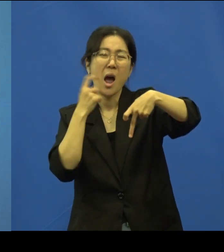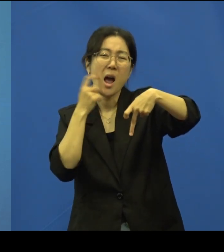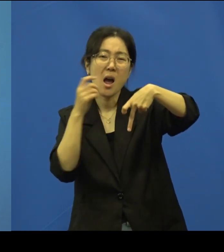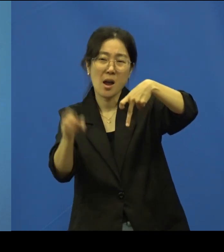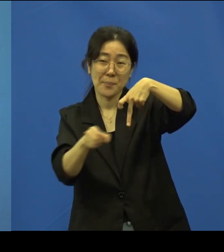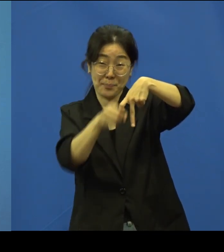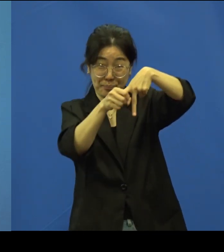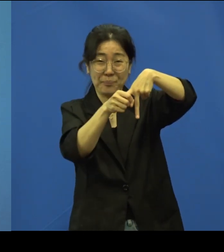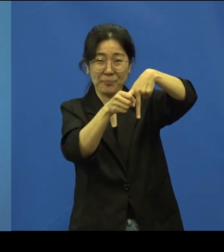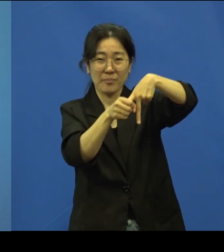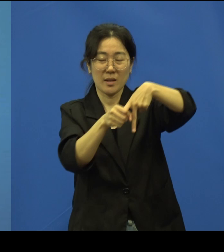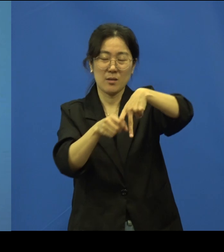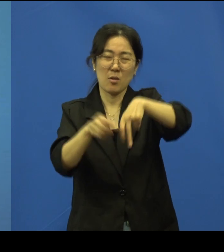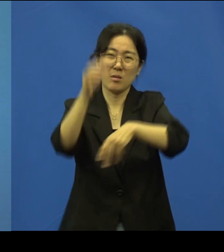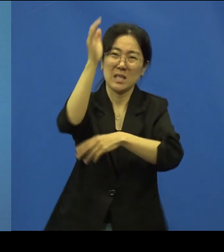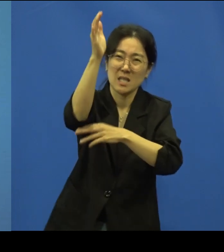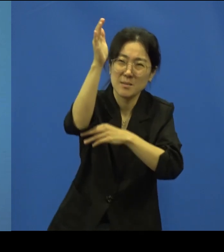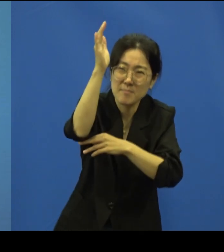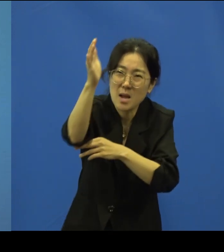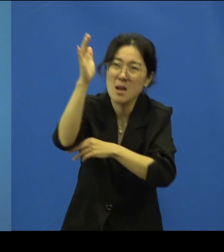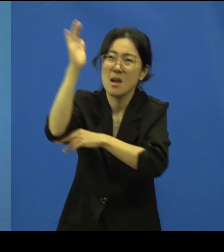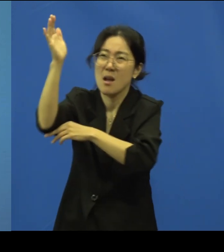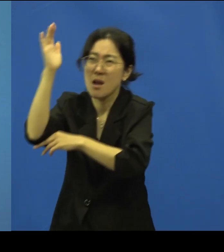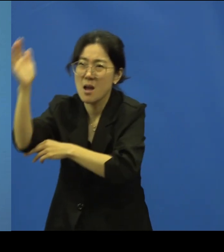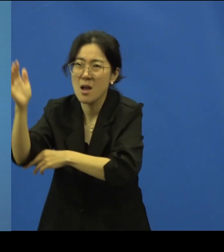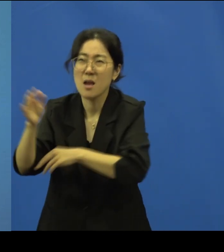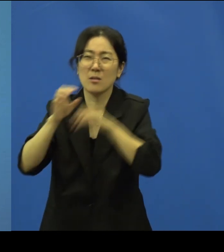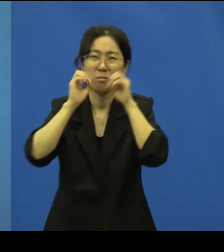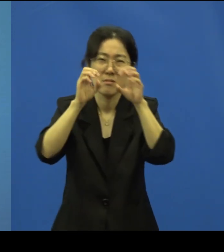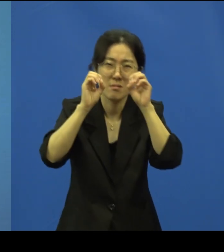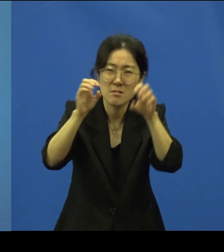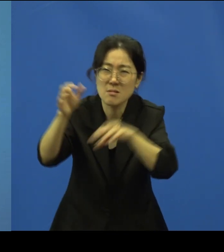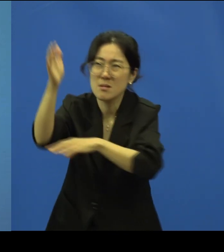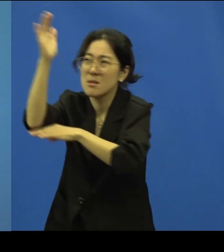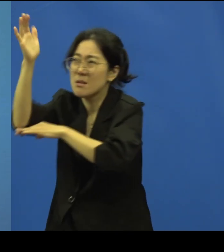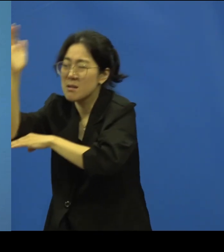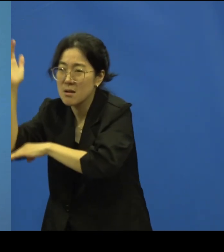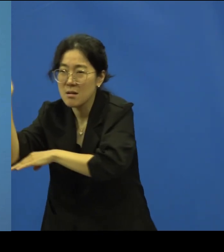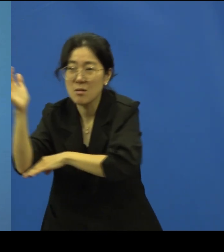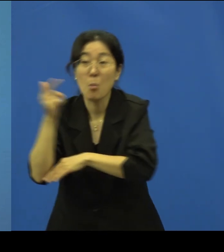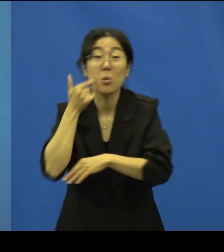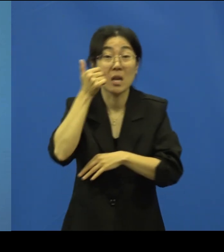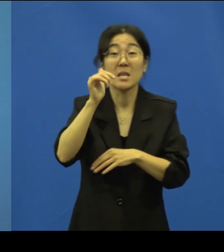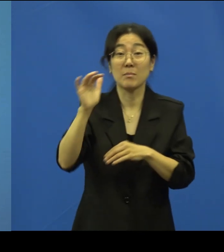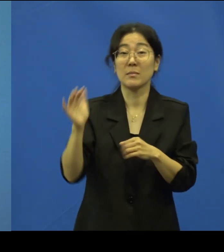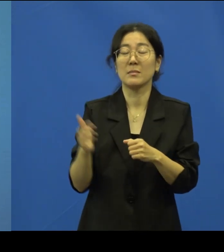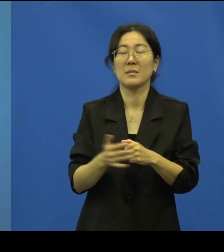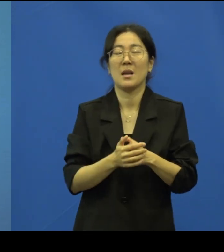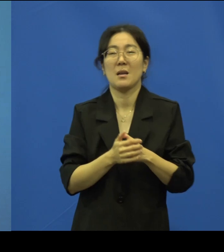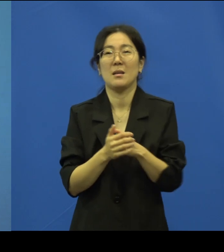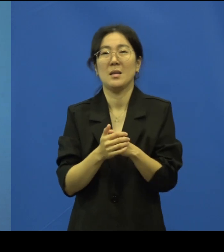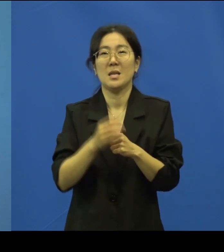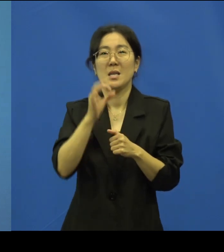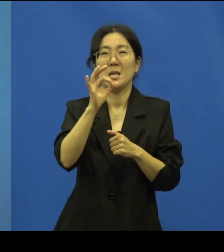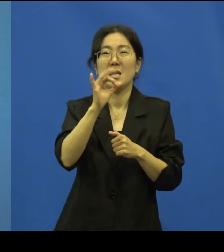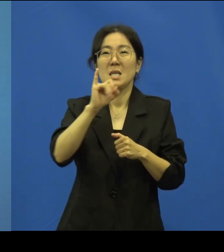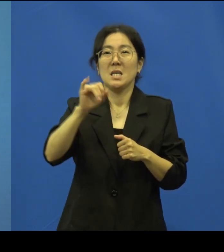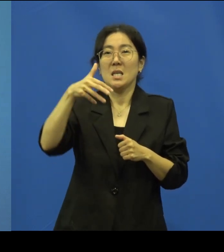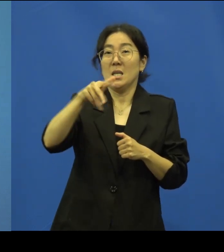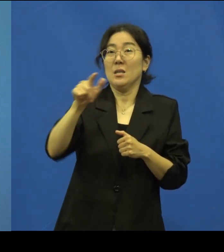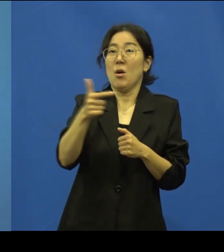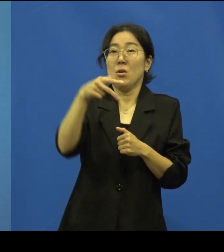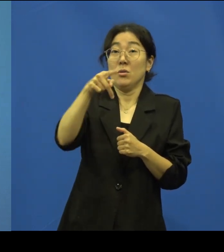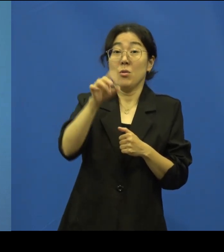막 이러면서 그냥 온 힘으로 이렇게 설교를 하시던 바로 그 분이 이제 이천성